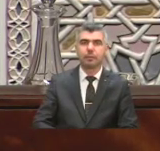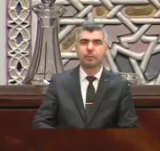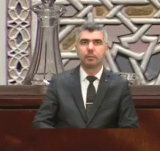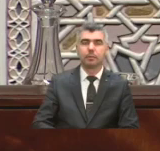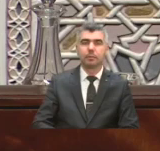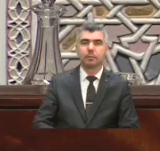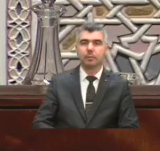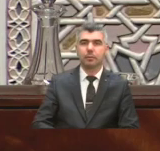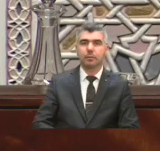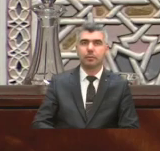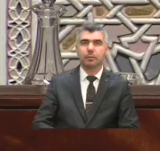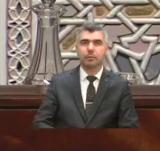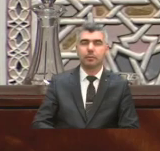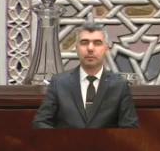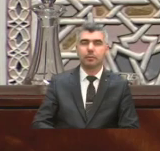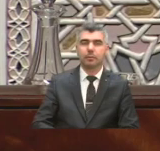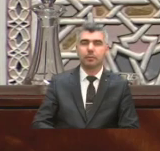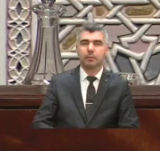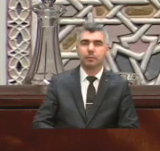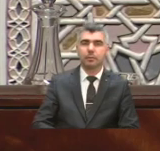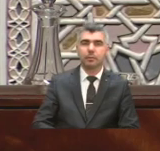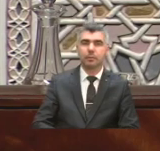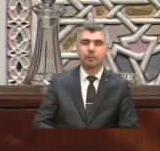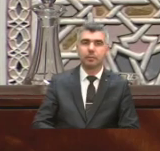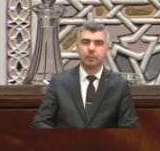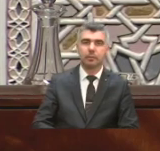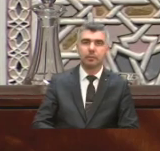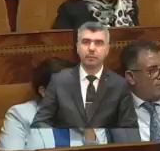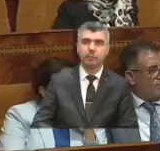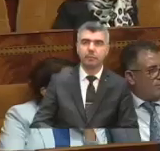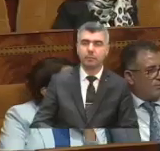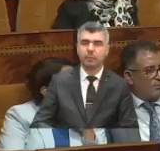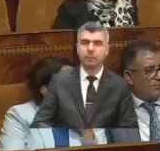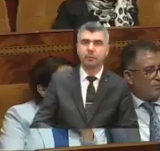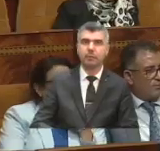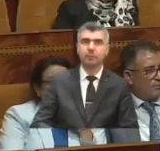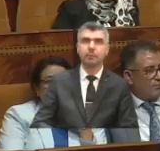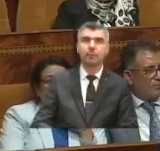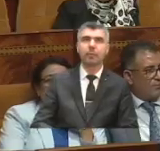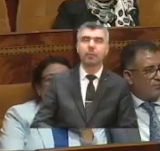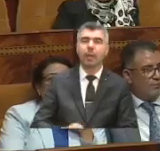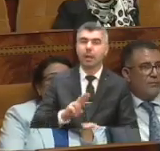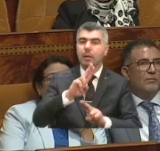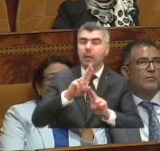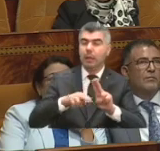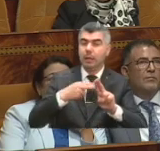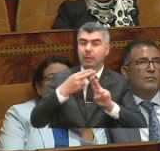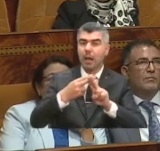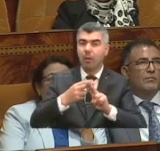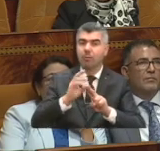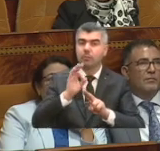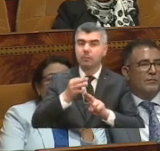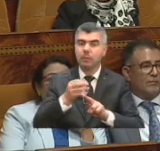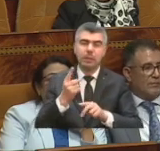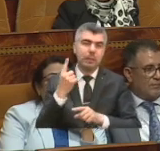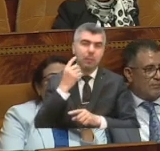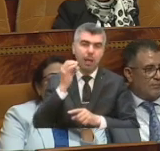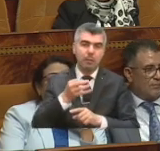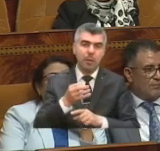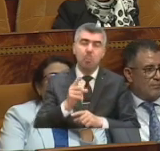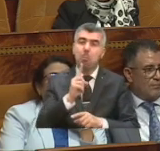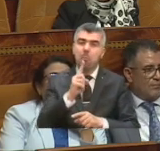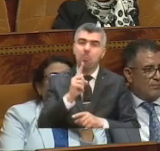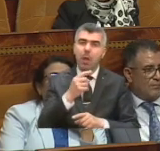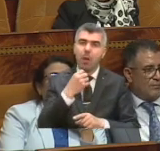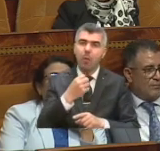سألت سيد نائب، تفضلوا سيد نائب استسمع إلى جوابكم بإمعان، لكننا نعتبر بأن ما